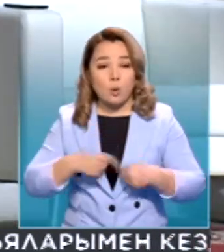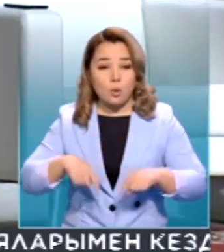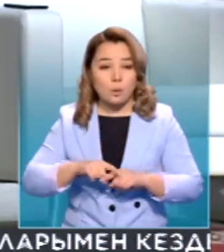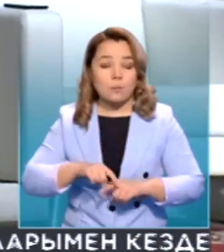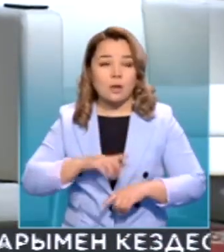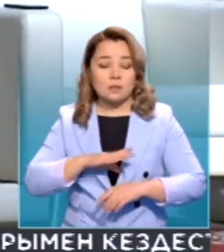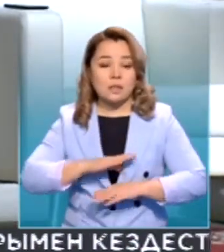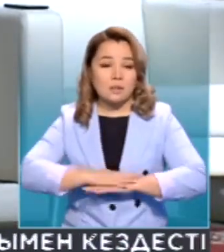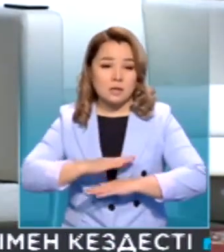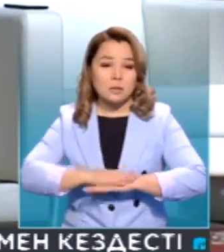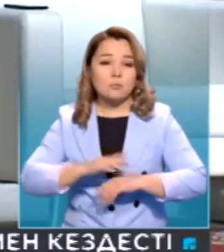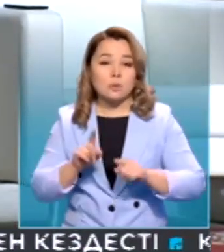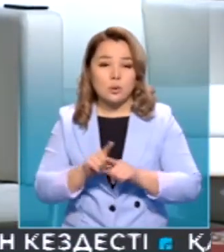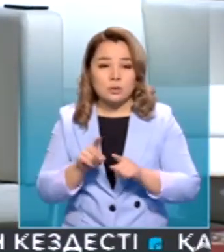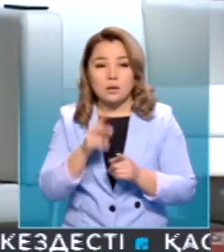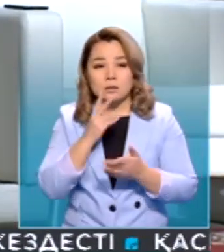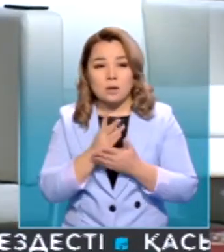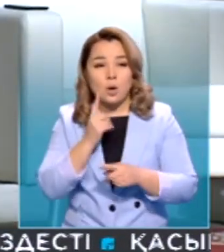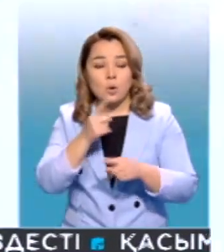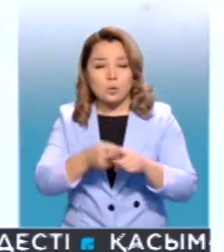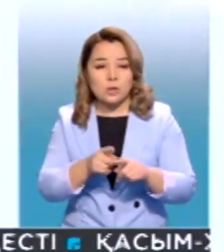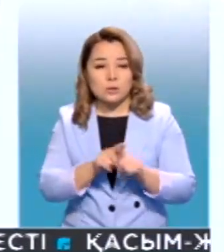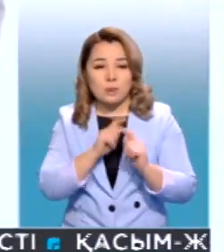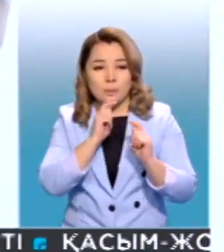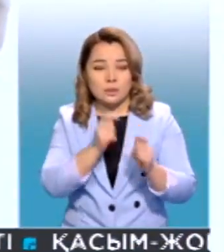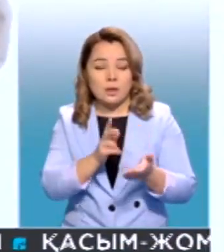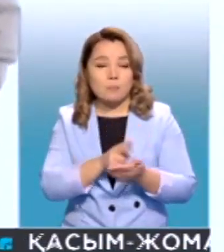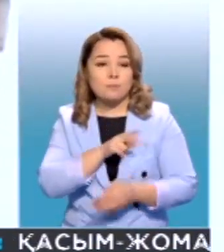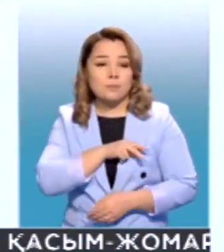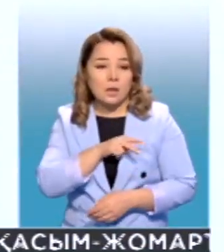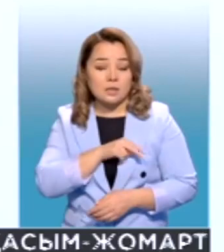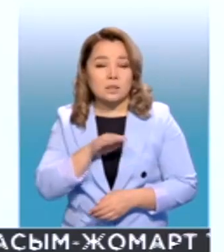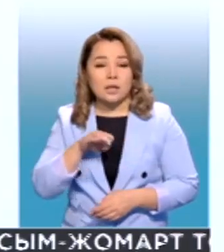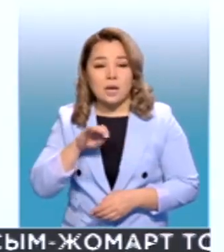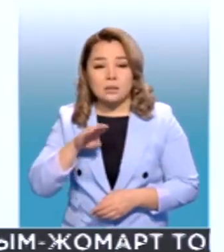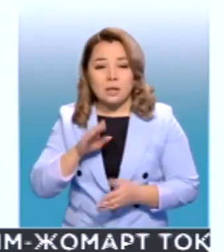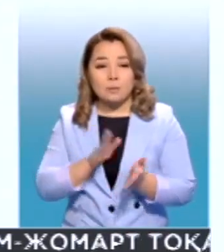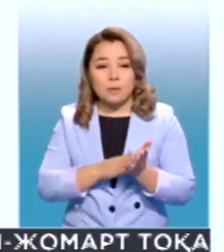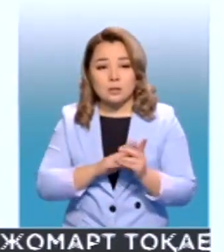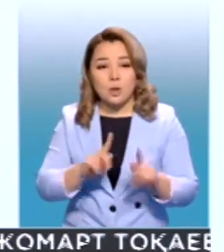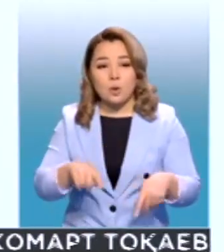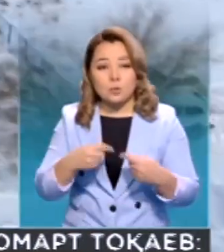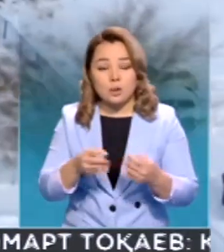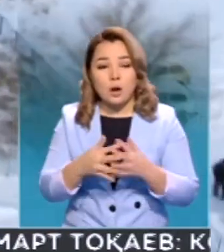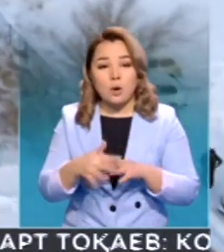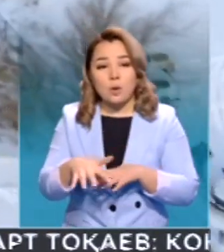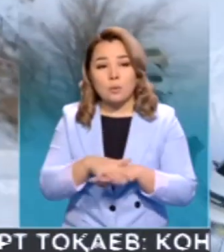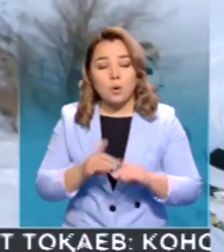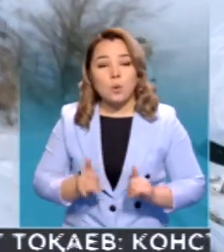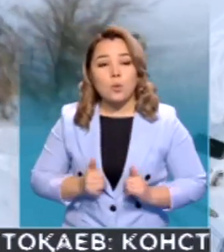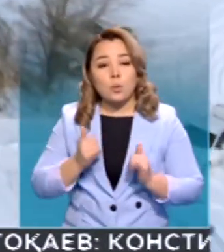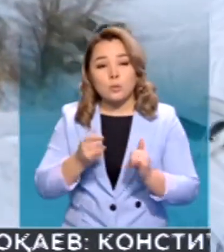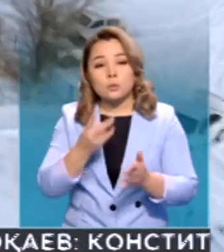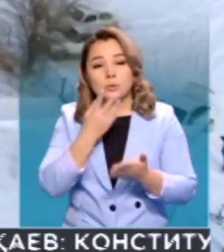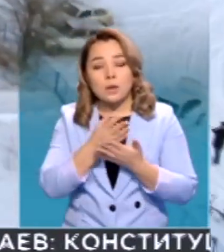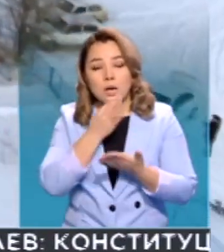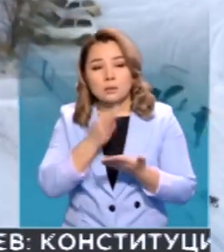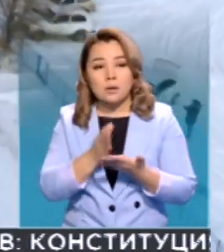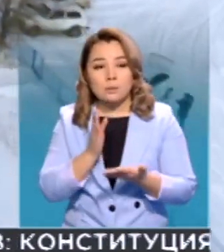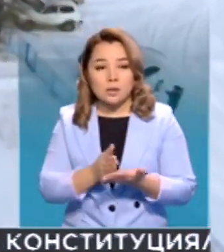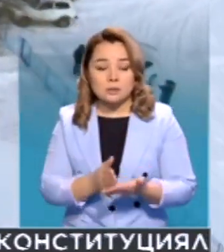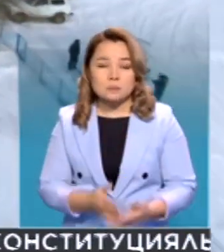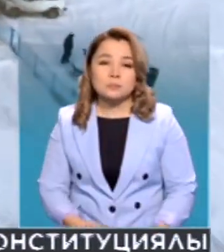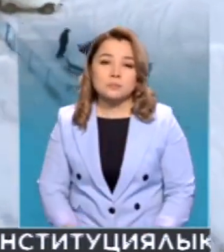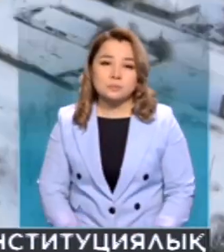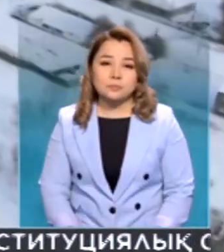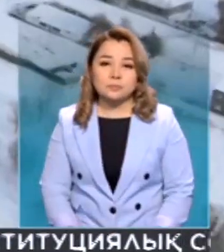тәртіпті қамтамасыз етуге қосқан үлесі үшін медалін табыстады. Ал Тікенекті тұрғындары бұл марапат бүкіл ауылға көрсетілген құрмет деп біледі. Руслан